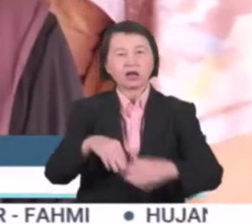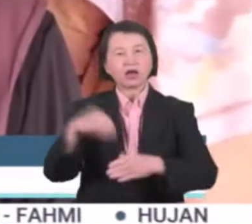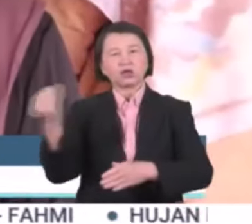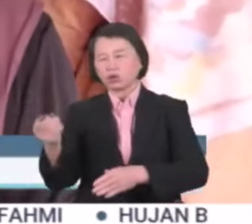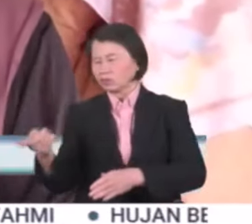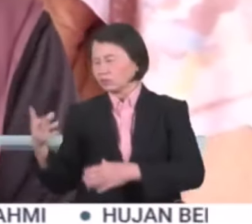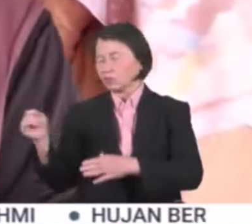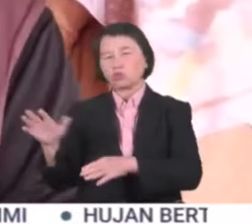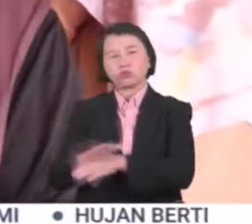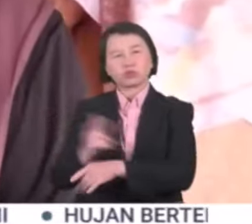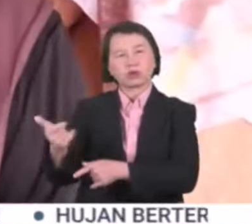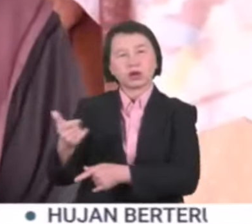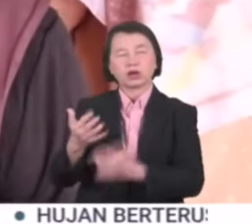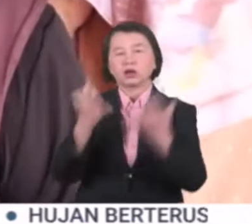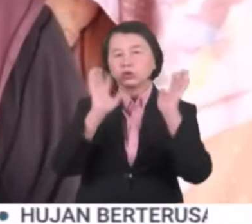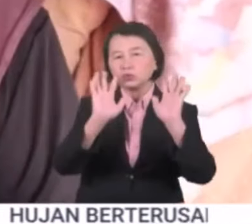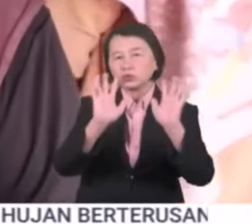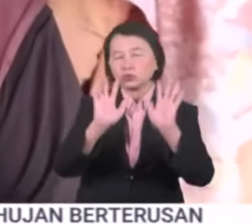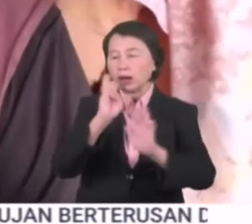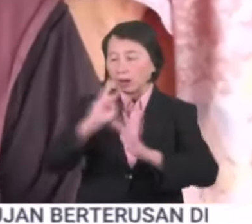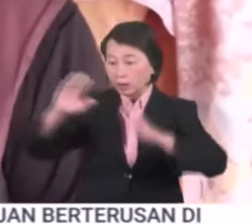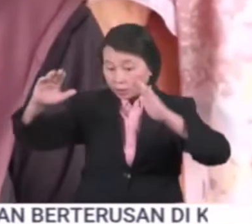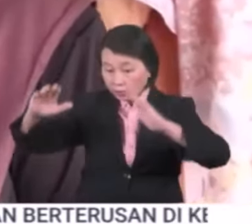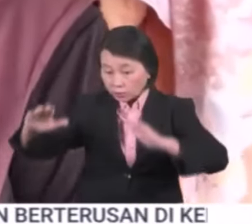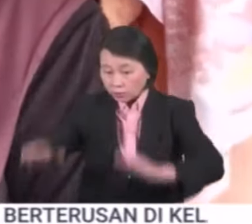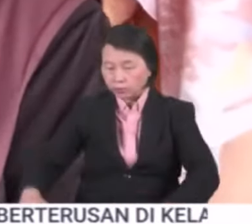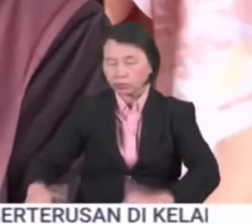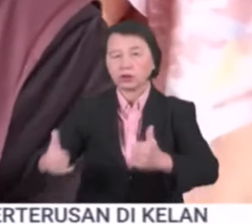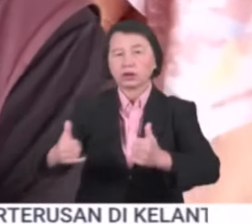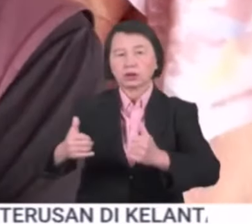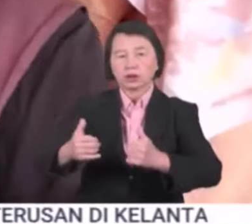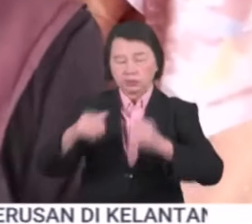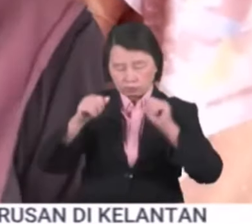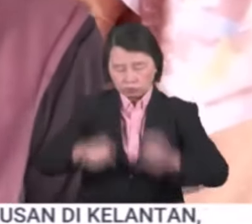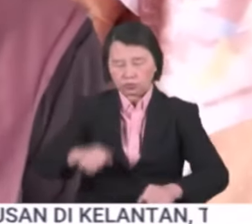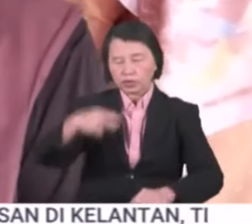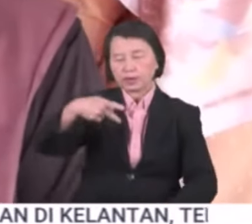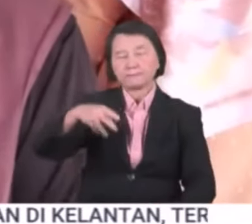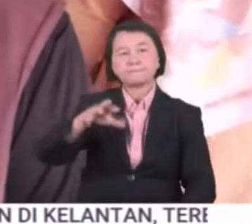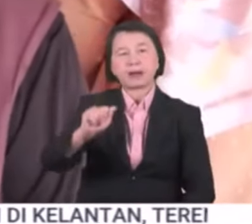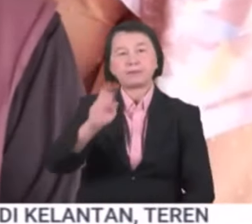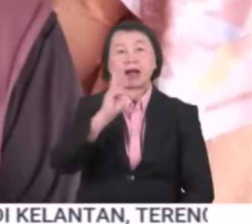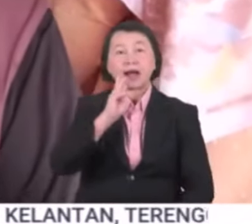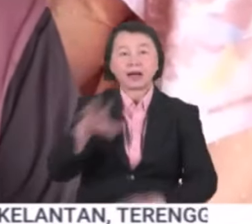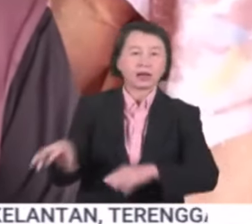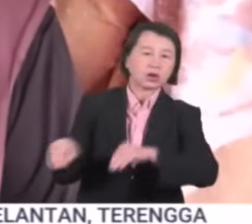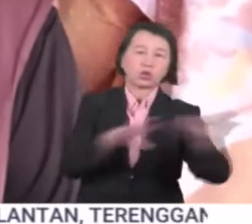penuh lagi. Jadi kita tunggu air surut sikit, baru boleh pam air dalam keluar.